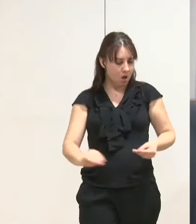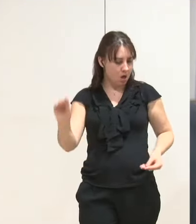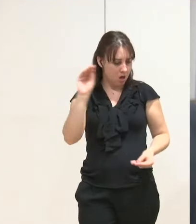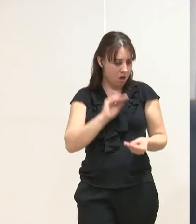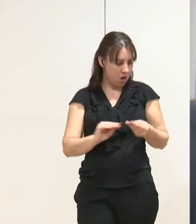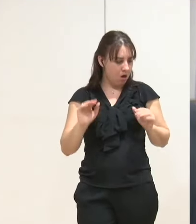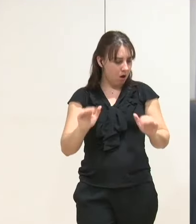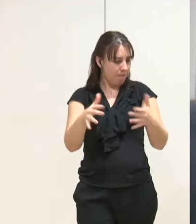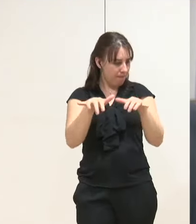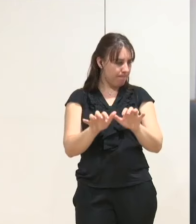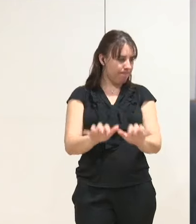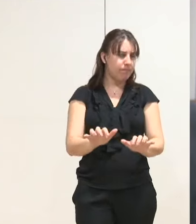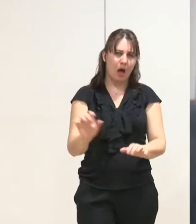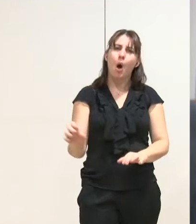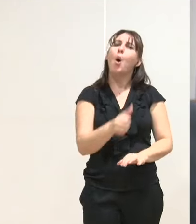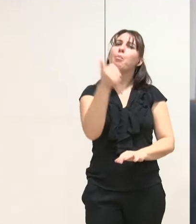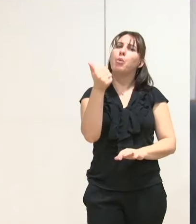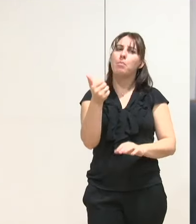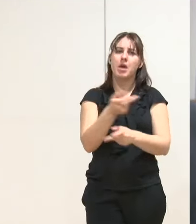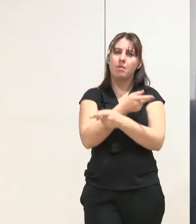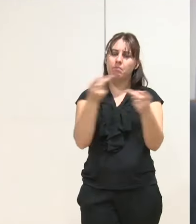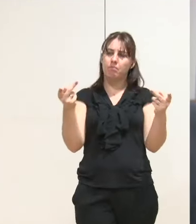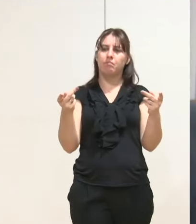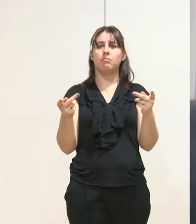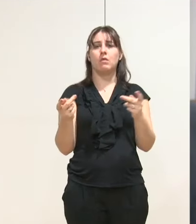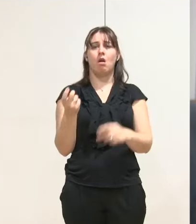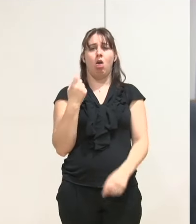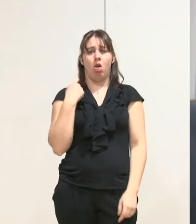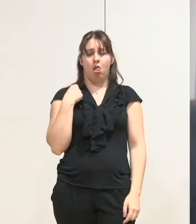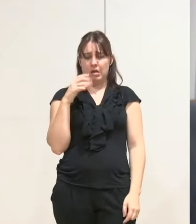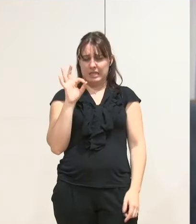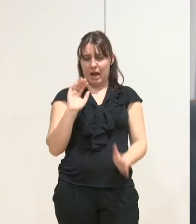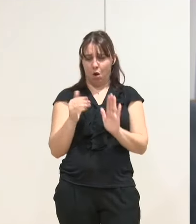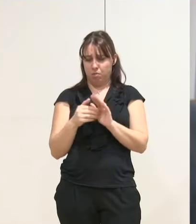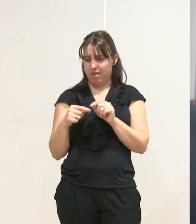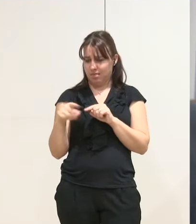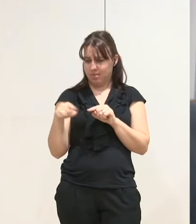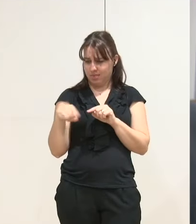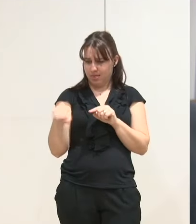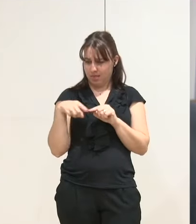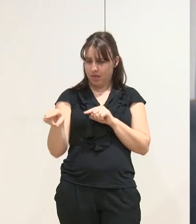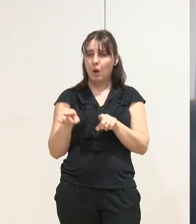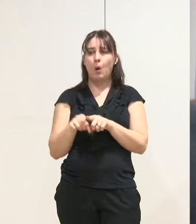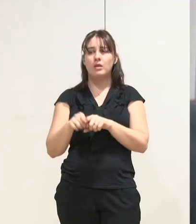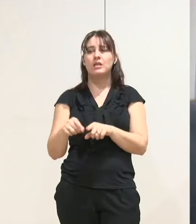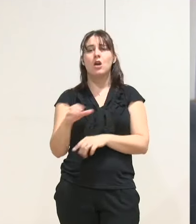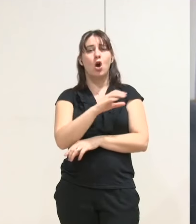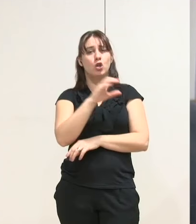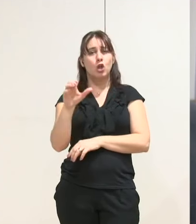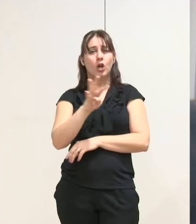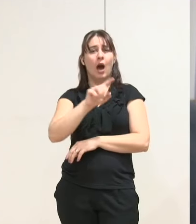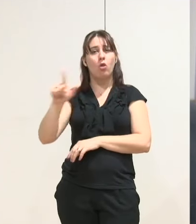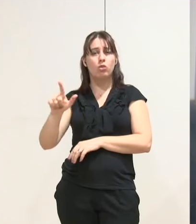d'ailleurs au préalable que à 50 m de là il y a un programme immobilier de 142